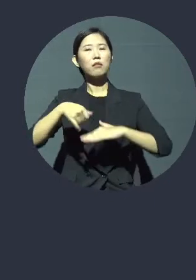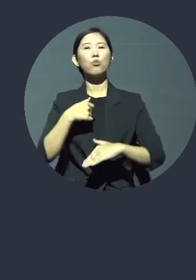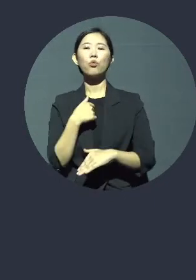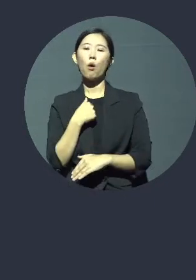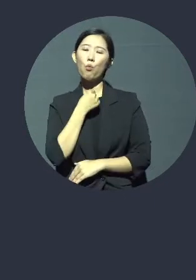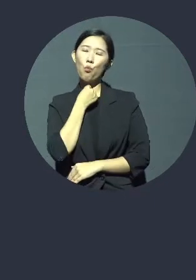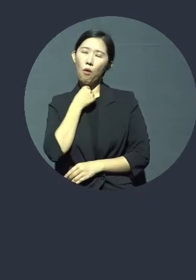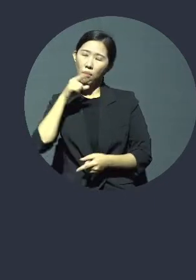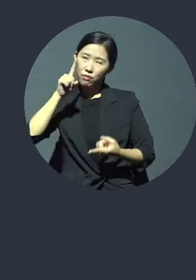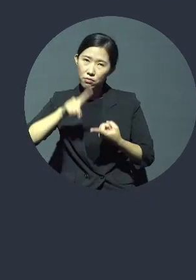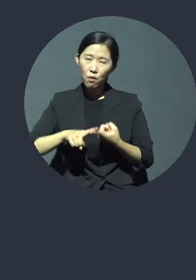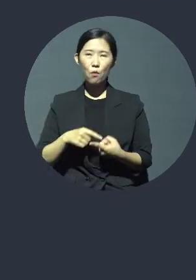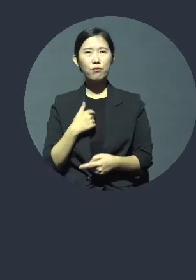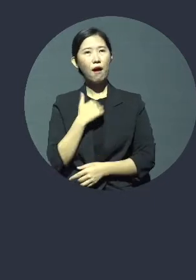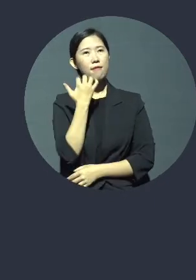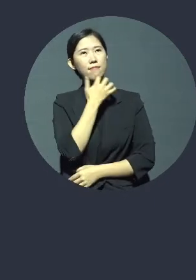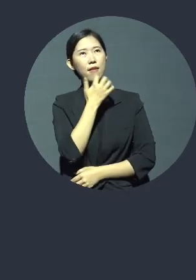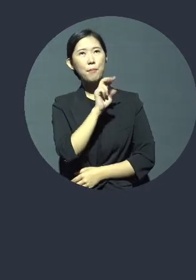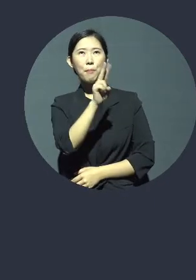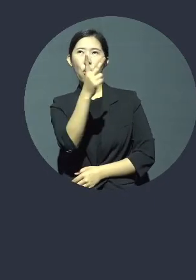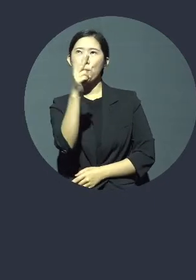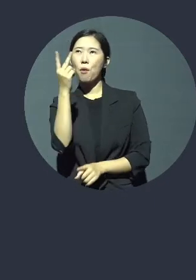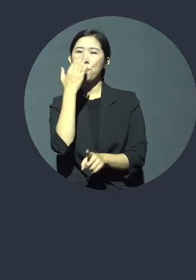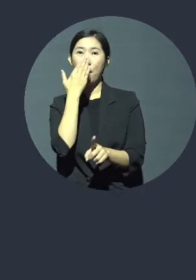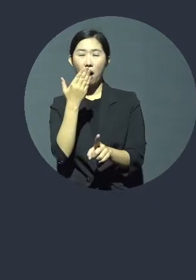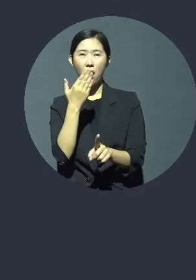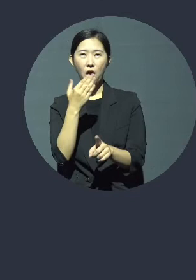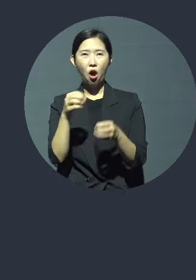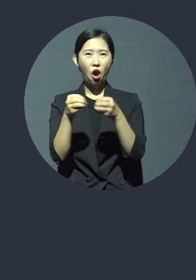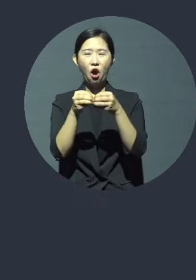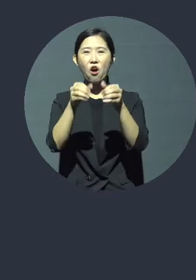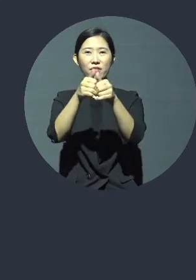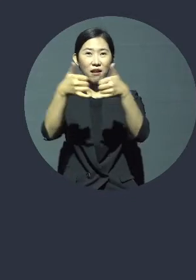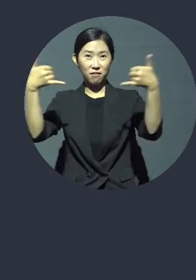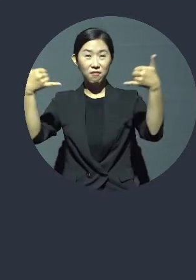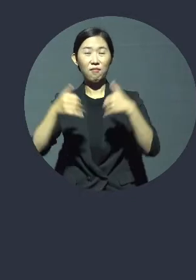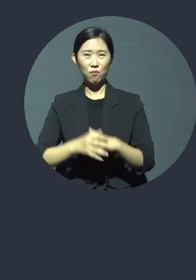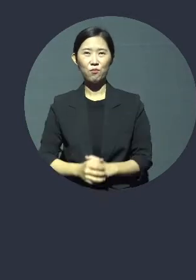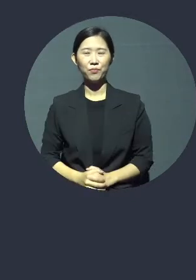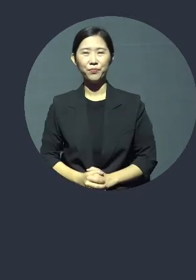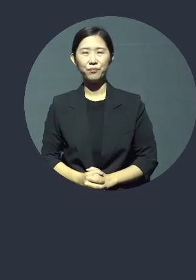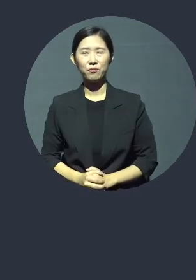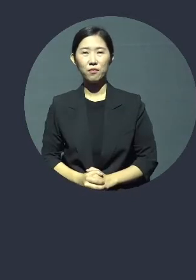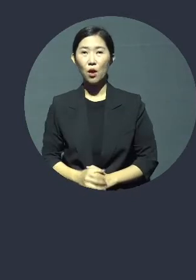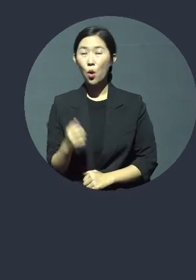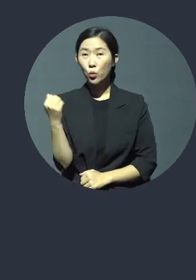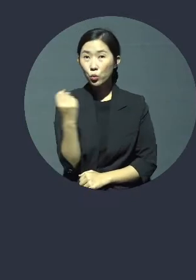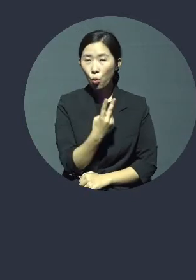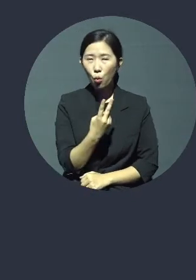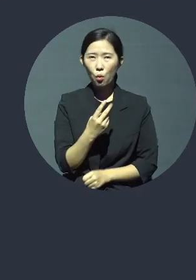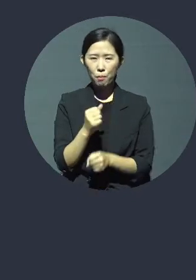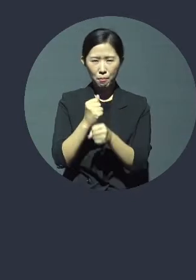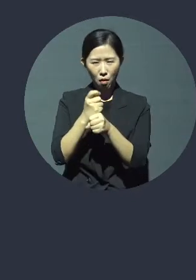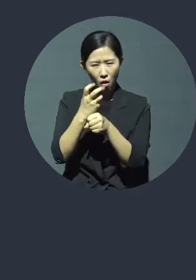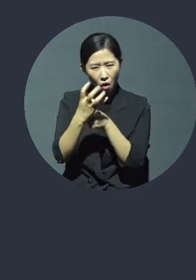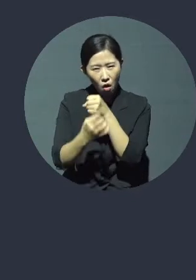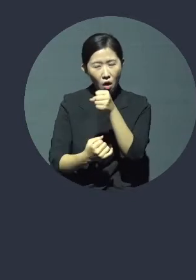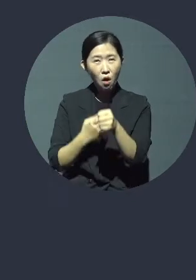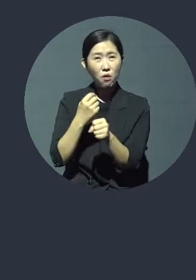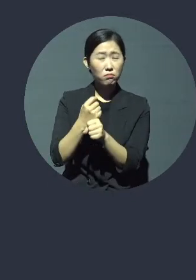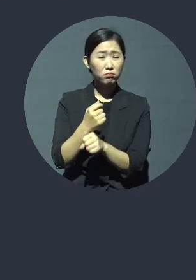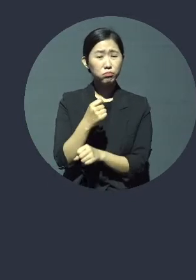녹여나가기를 원하는 고객의 목소리를 담고자 기획한 디자인입니다. 아울러 수십 년 동안 업계에서 변하지 않을 것